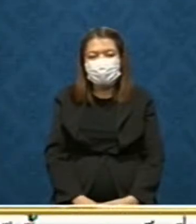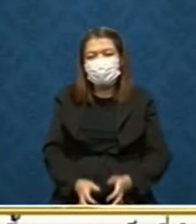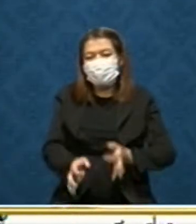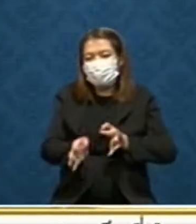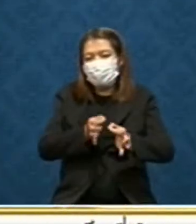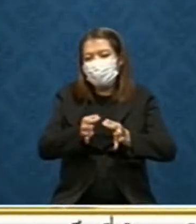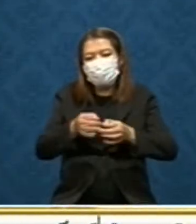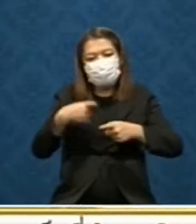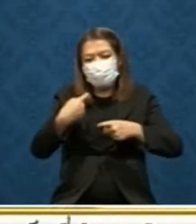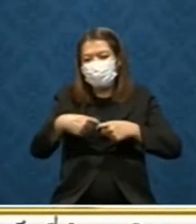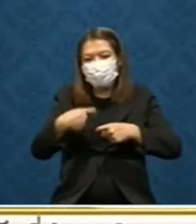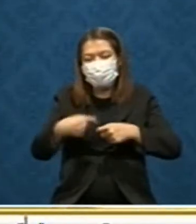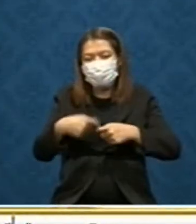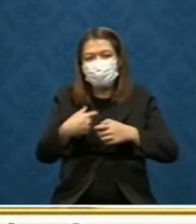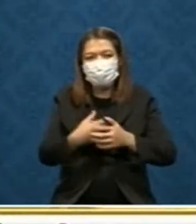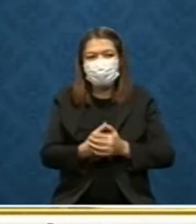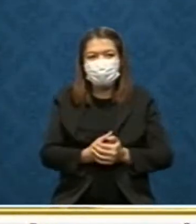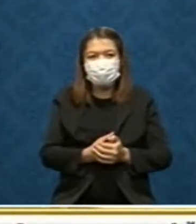บรยายยัไง